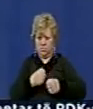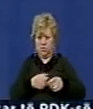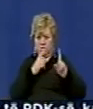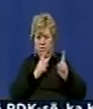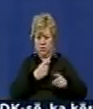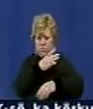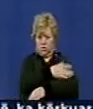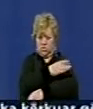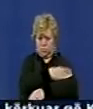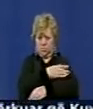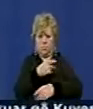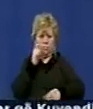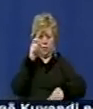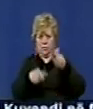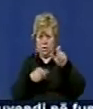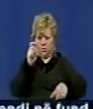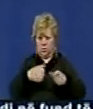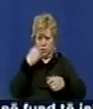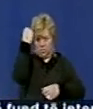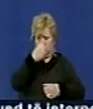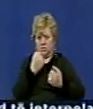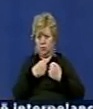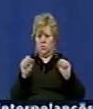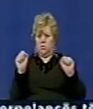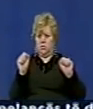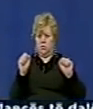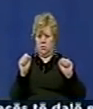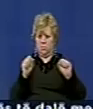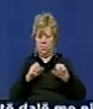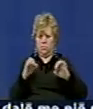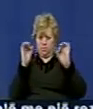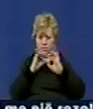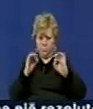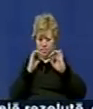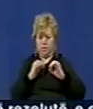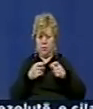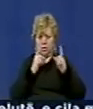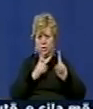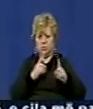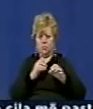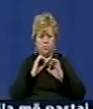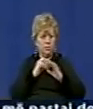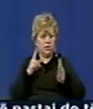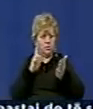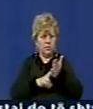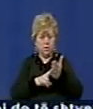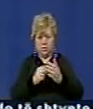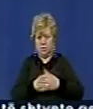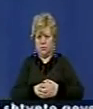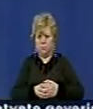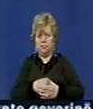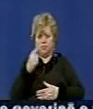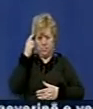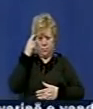e UÇK-s ka qenë luftë e popullit Kosovës për liri dhe pavarësi dhe asesi luftë për të vënë pa drejtësi, duke i